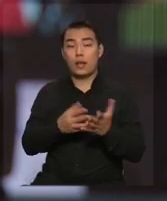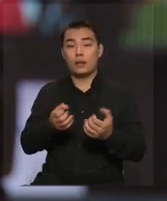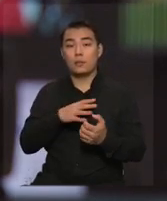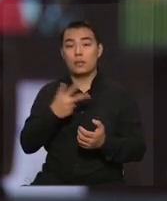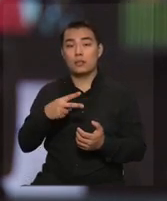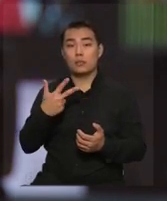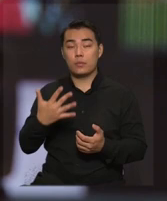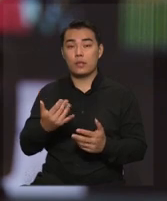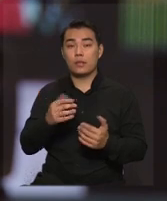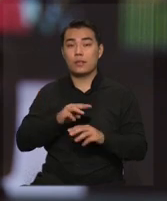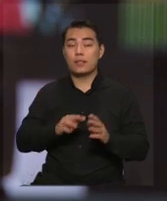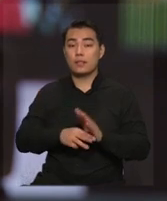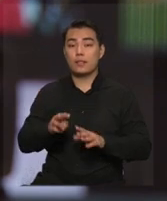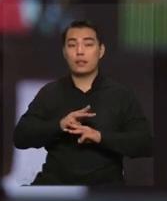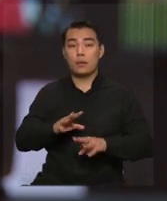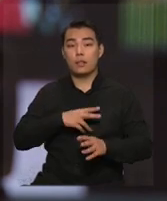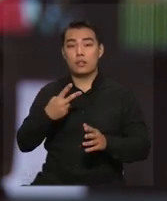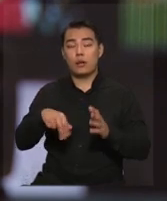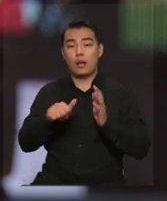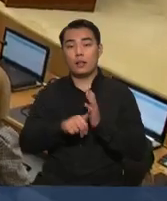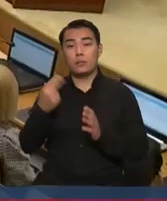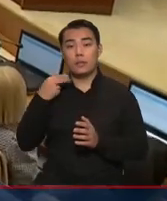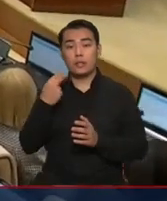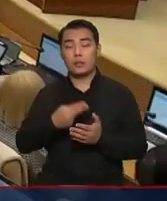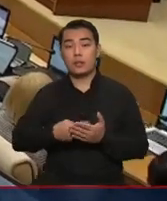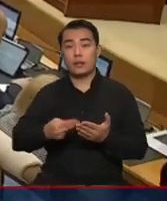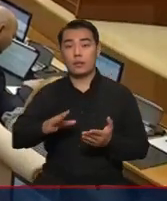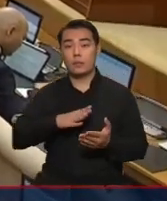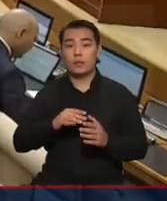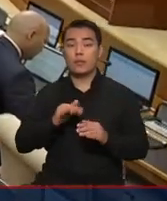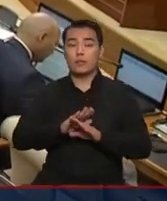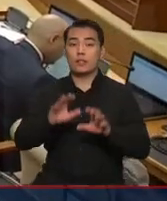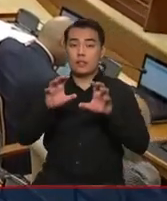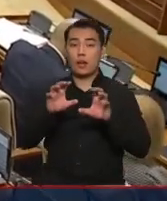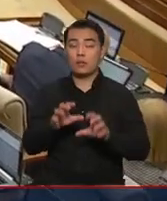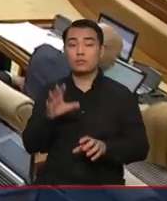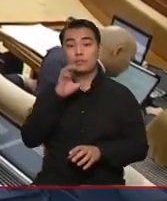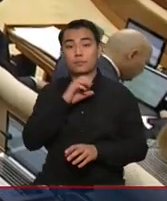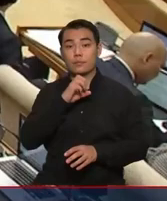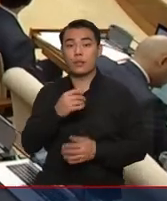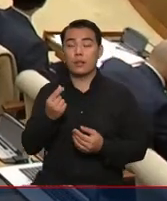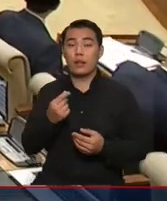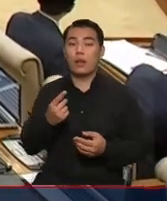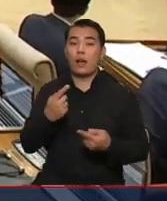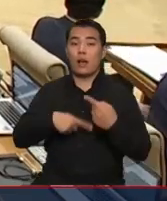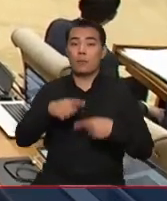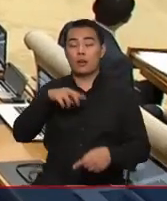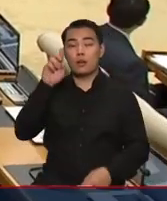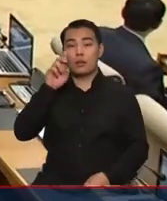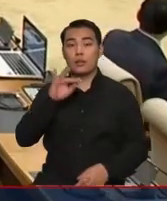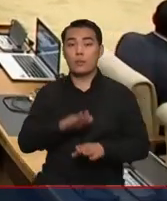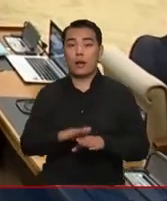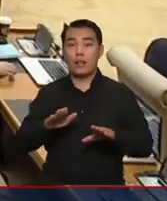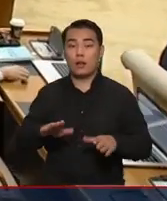сенатқа жіберілді. 26-сына президент қол қойған, атап айтсақ, заңсыз шығарылған активтерді мемлекетке қайтару. Ұлттық қор балаларға